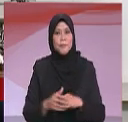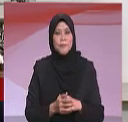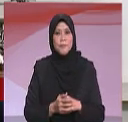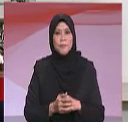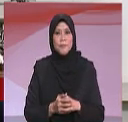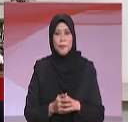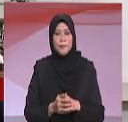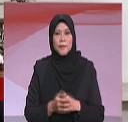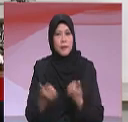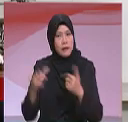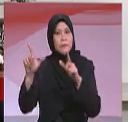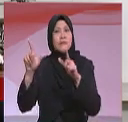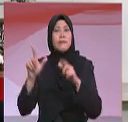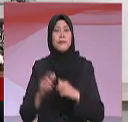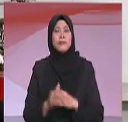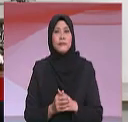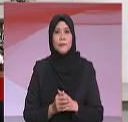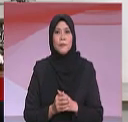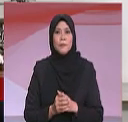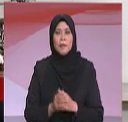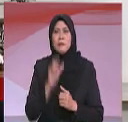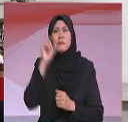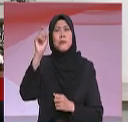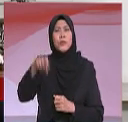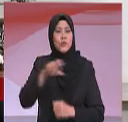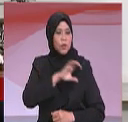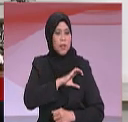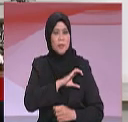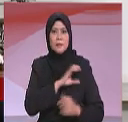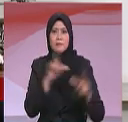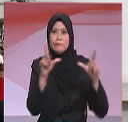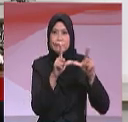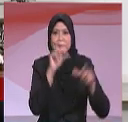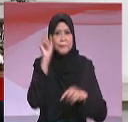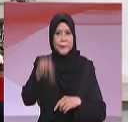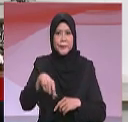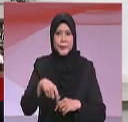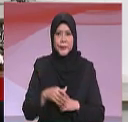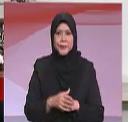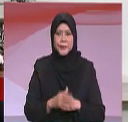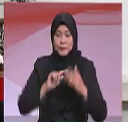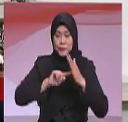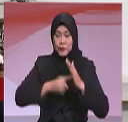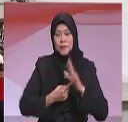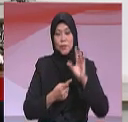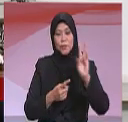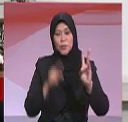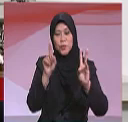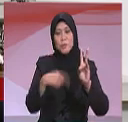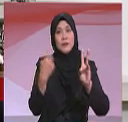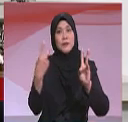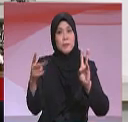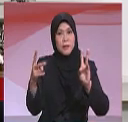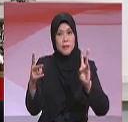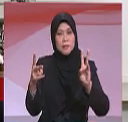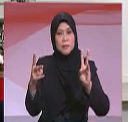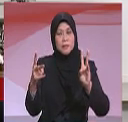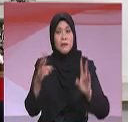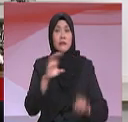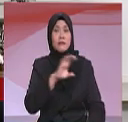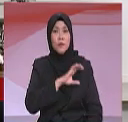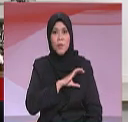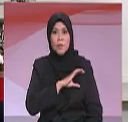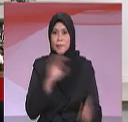daerah dibenarkan tanpa kebenaran daripada pihak polis lagi. Mulai daripada 7 hari bulan, pihak polis tidak